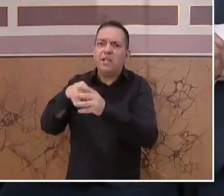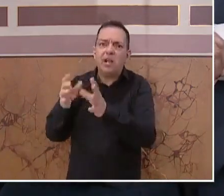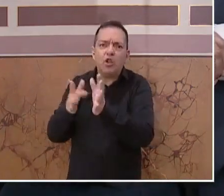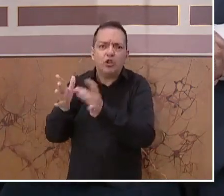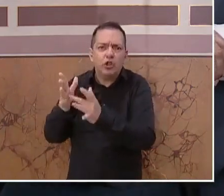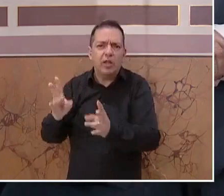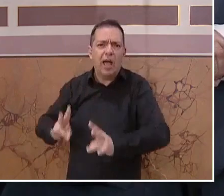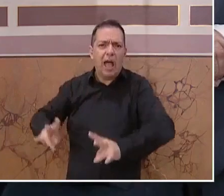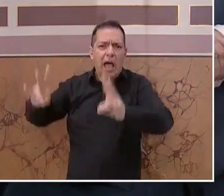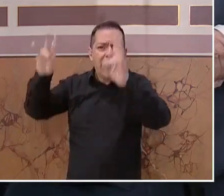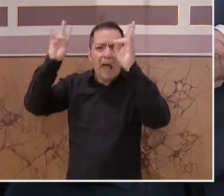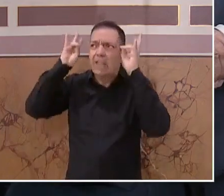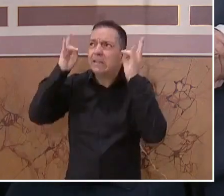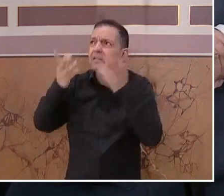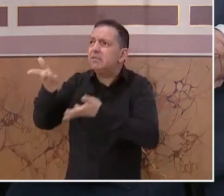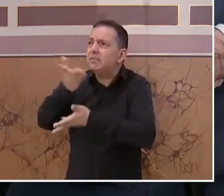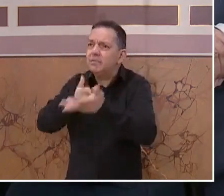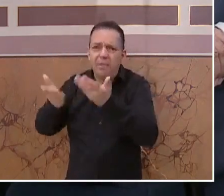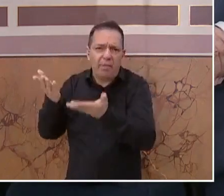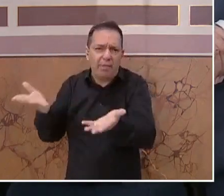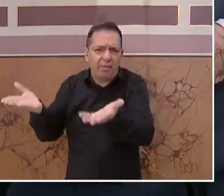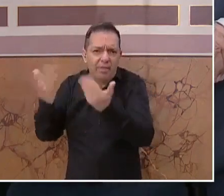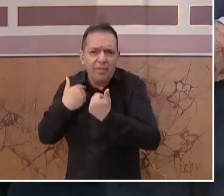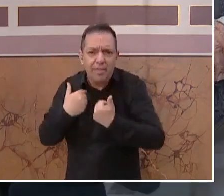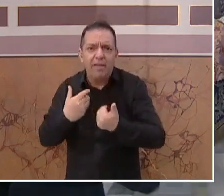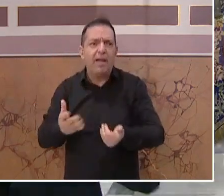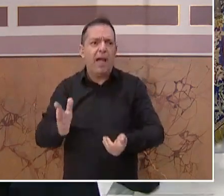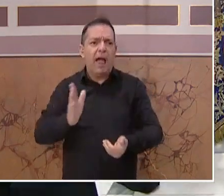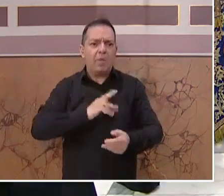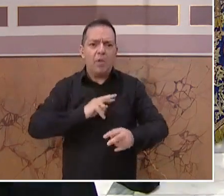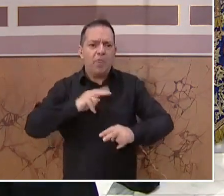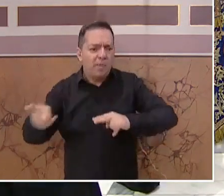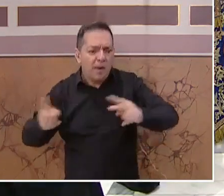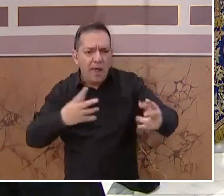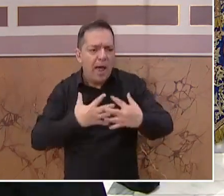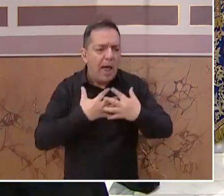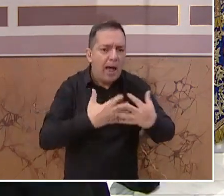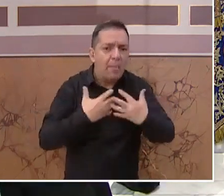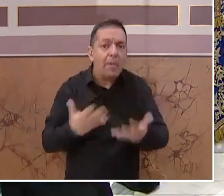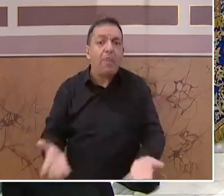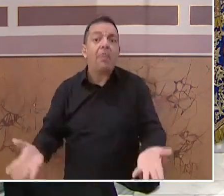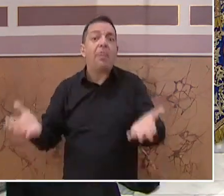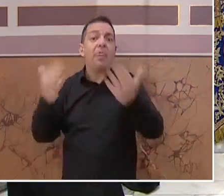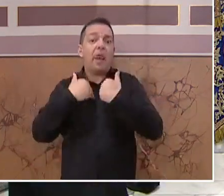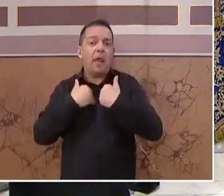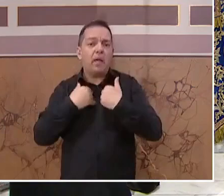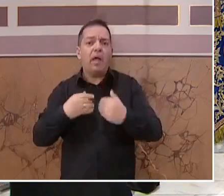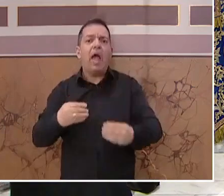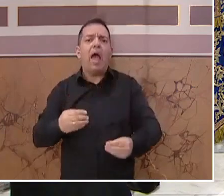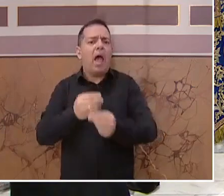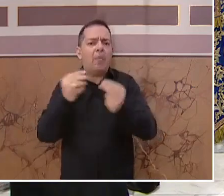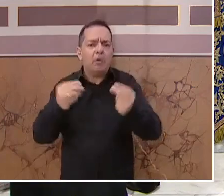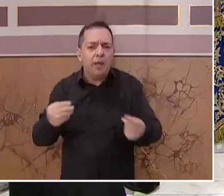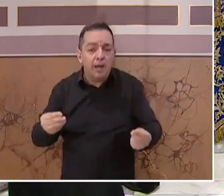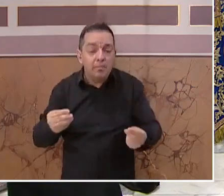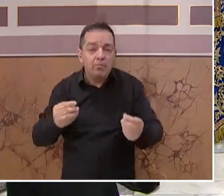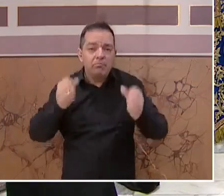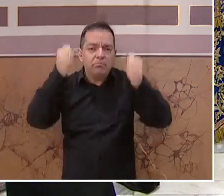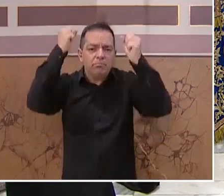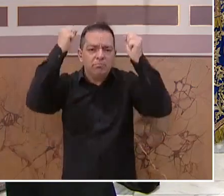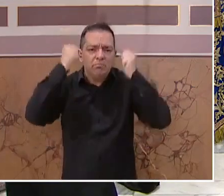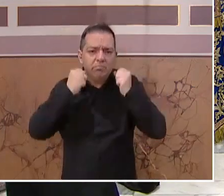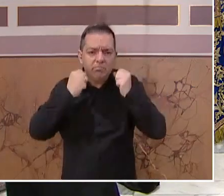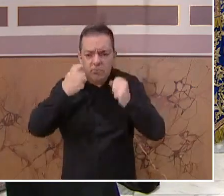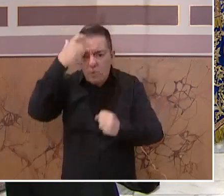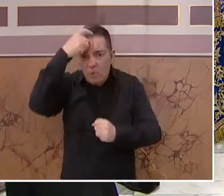αγαπάς τον συνάνθρωπο. Έτσι χάνεις τελικά και τον ίδιον τον εαυτόν